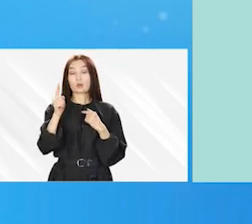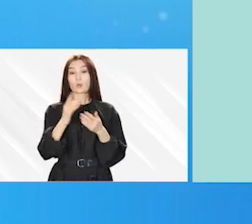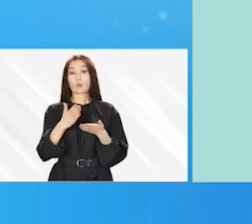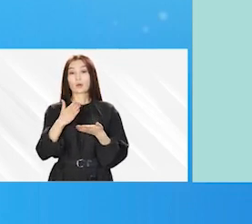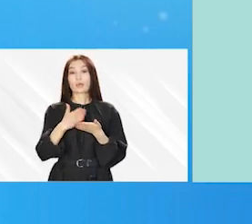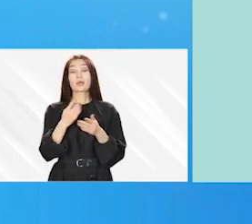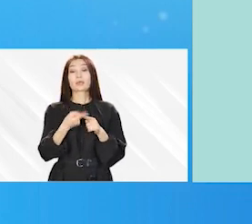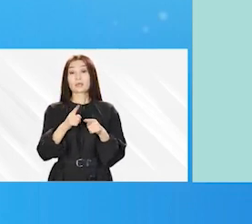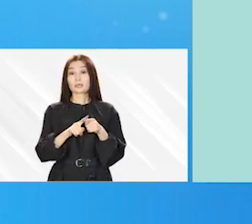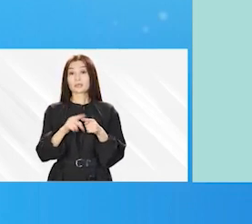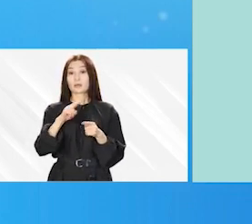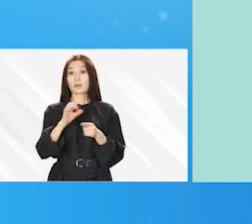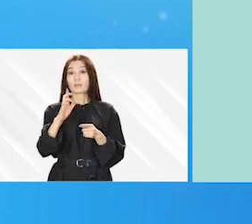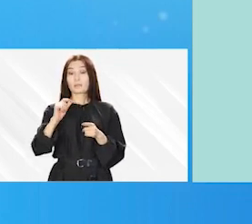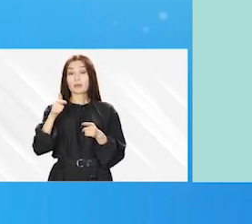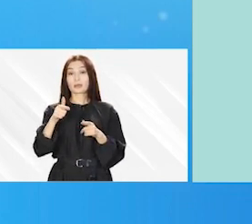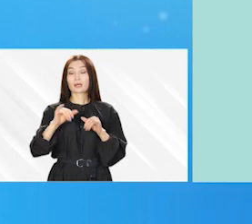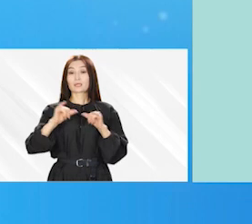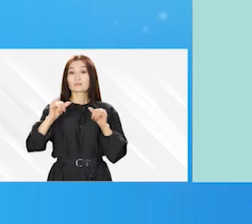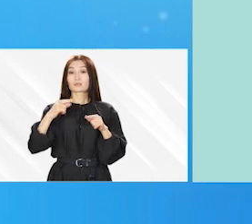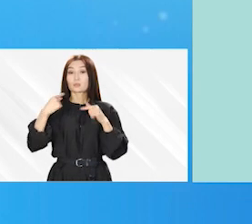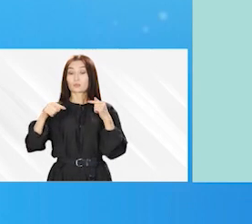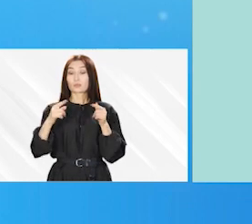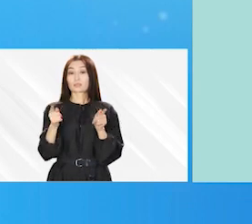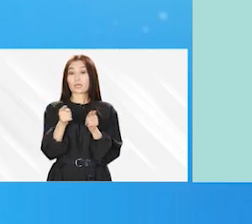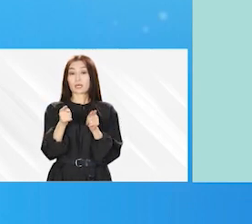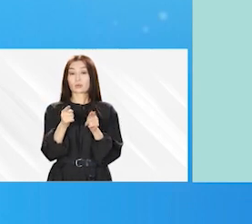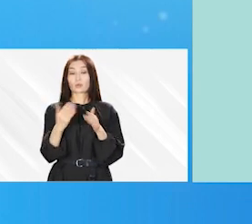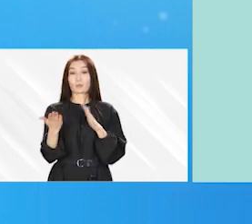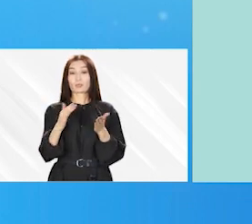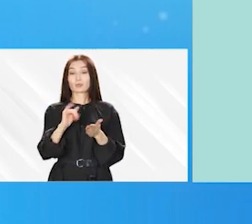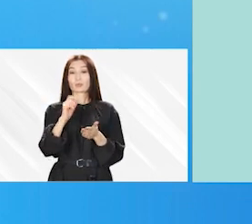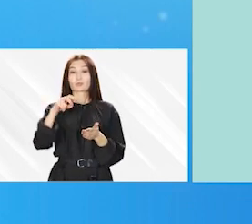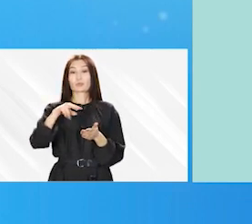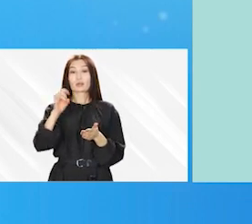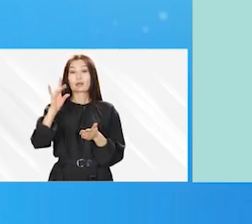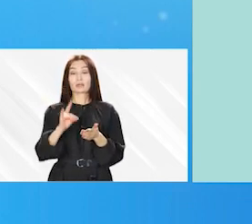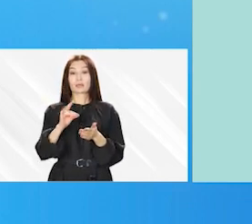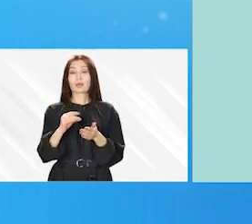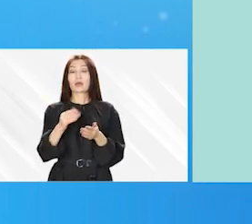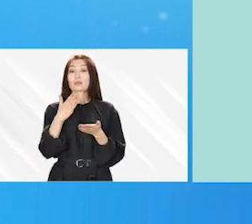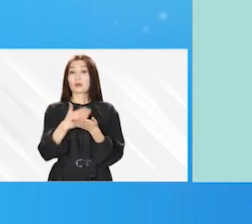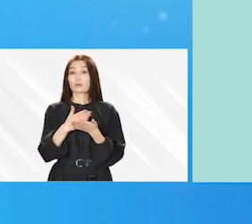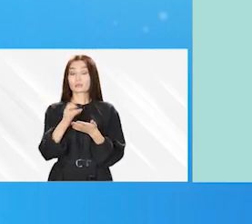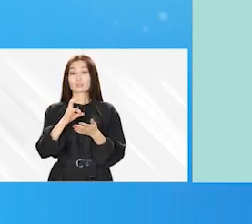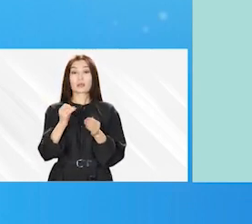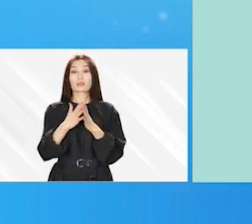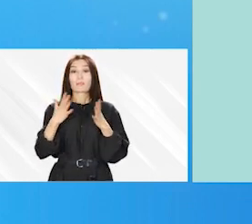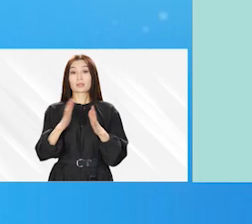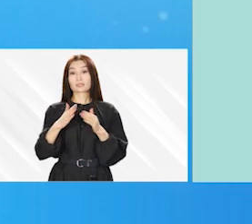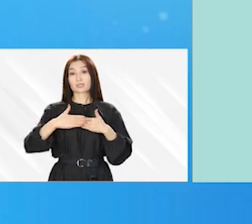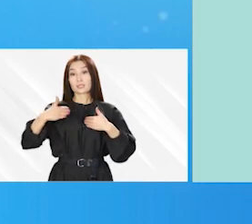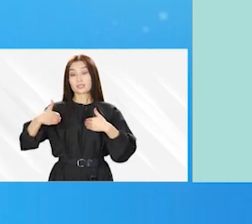на этих побегах развиваются другие с короткими междоузлиями узлы на них находятся на небольших